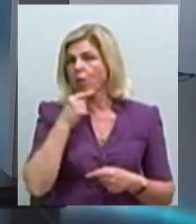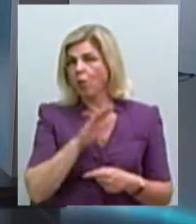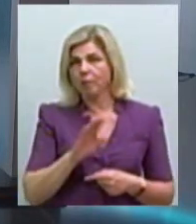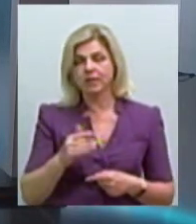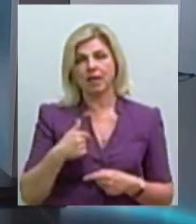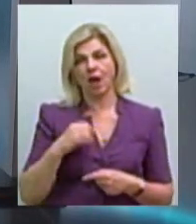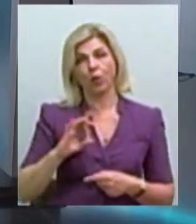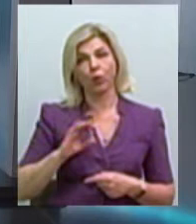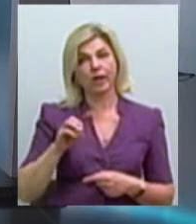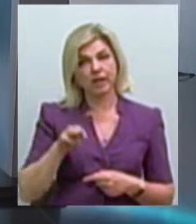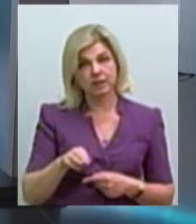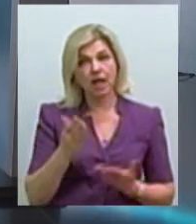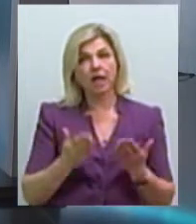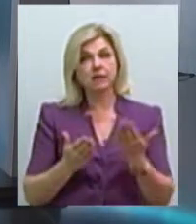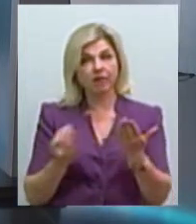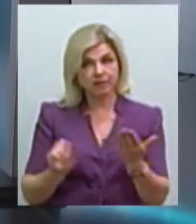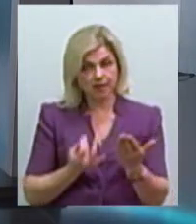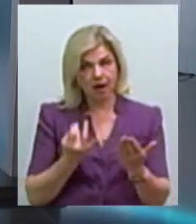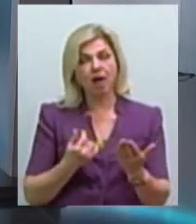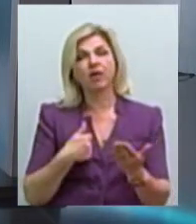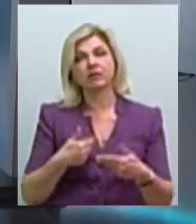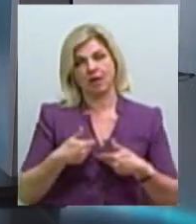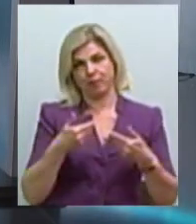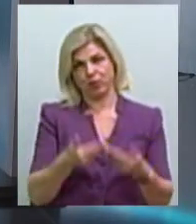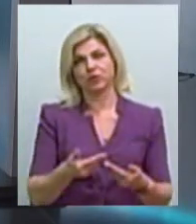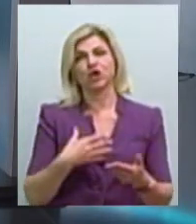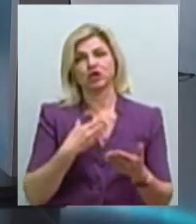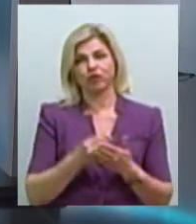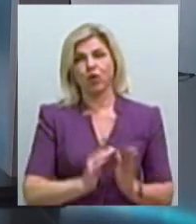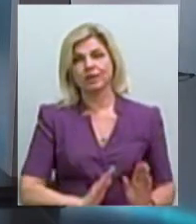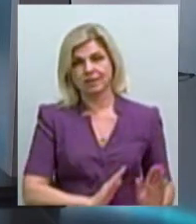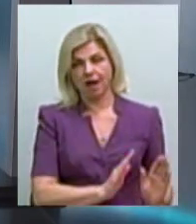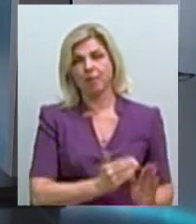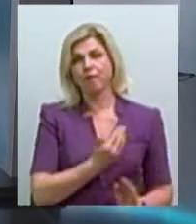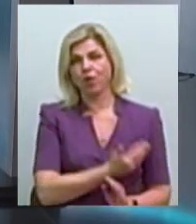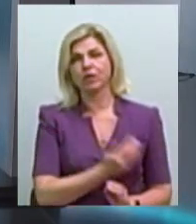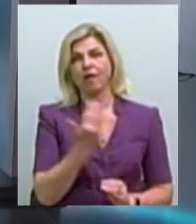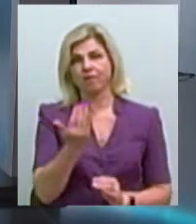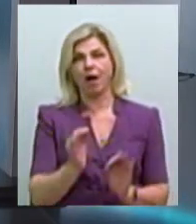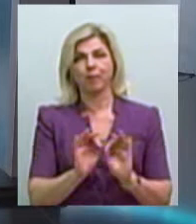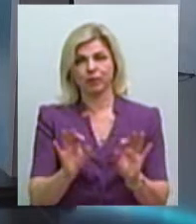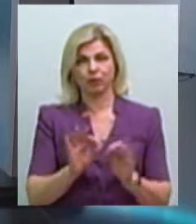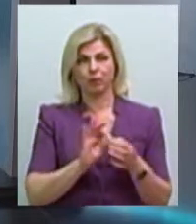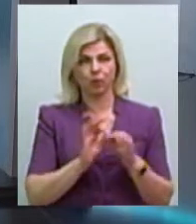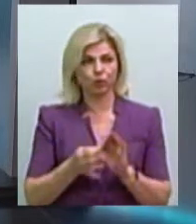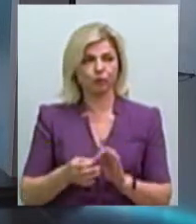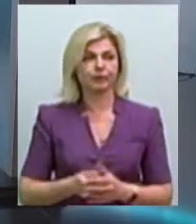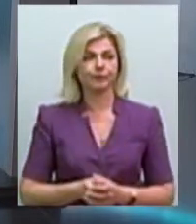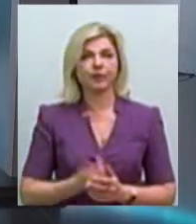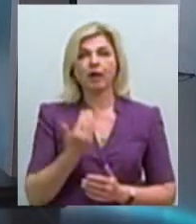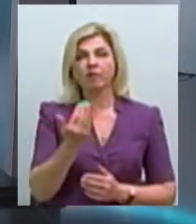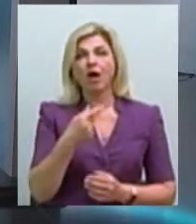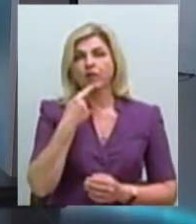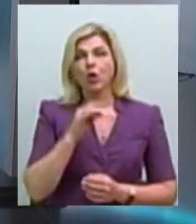буде цікаво, з задоволенням запрошую свого заступника, і вона вам подробно розповість. Ви згадали суднобудівні підприємства,